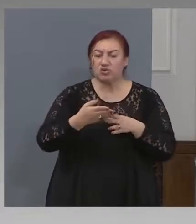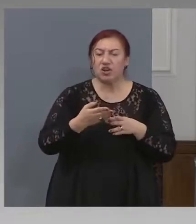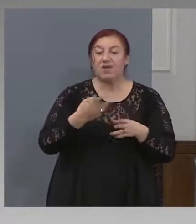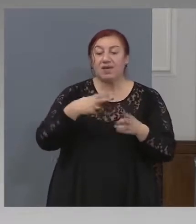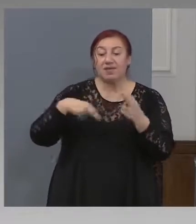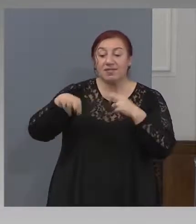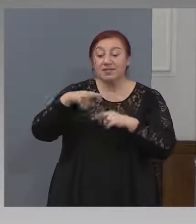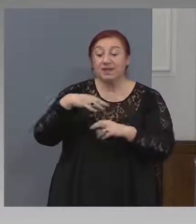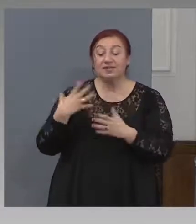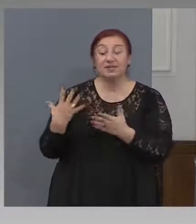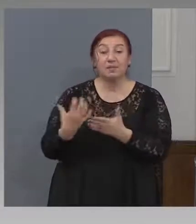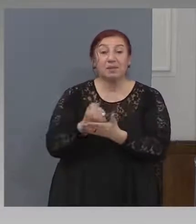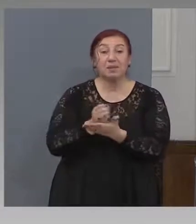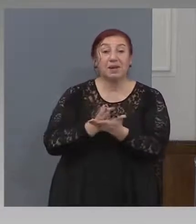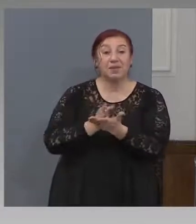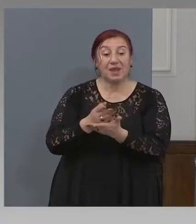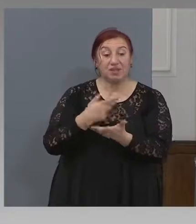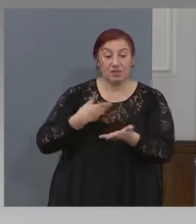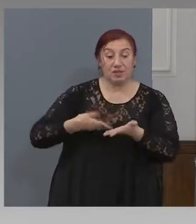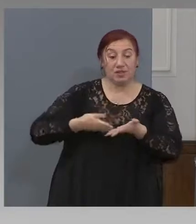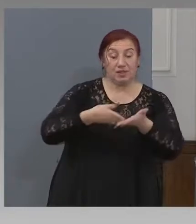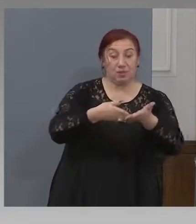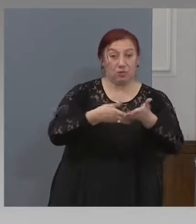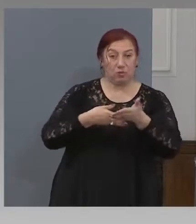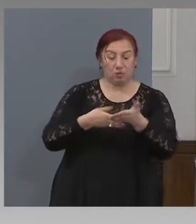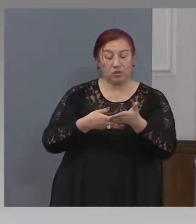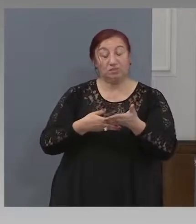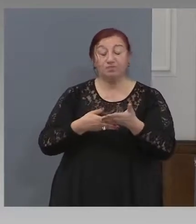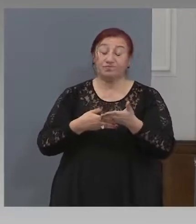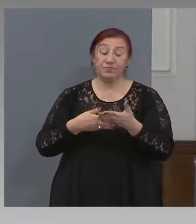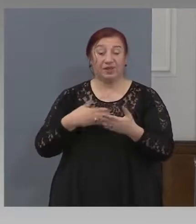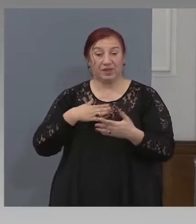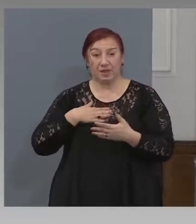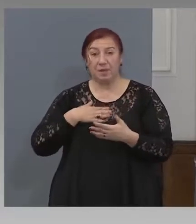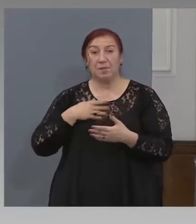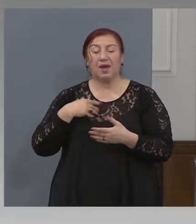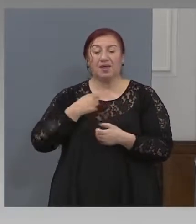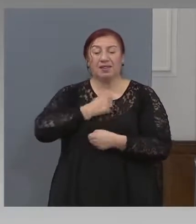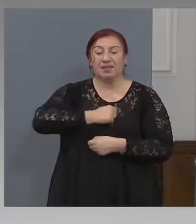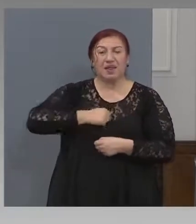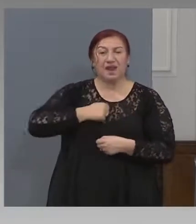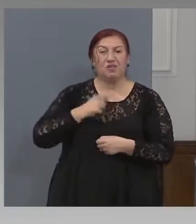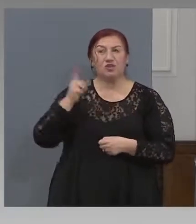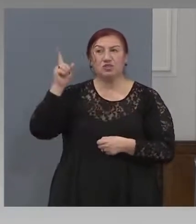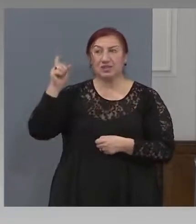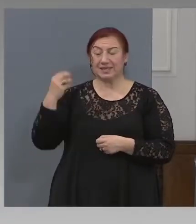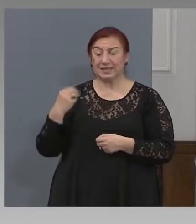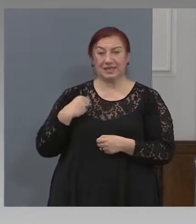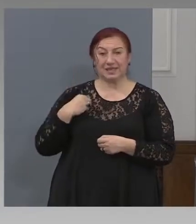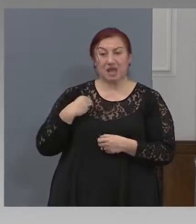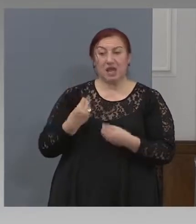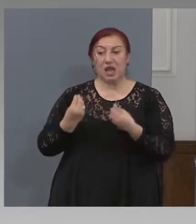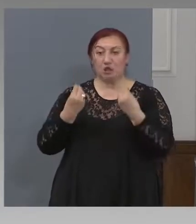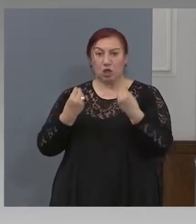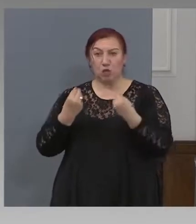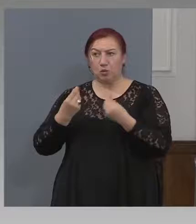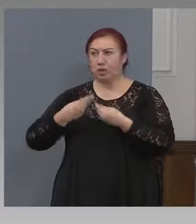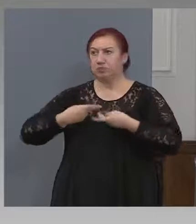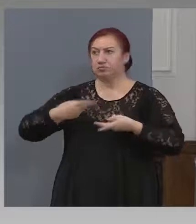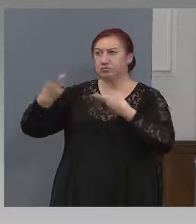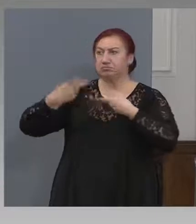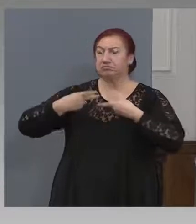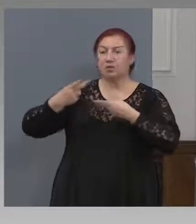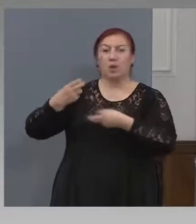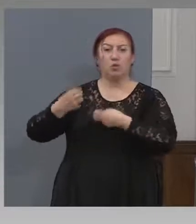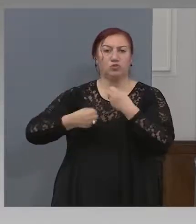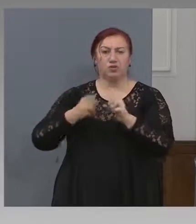начин да се намесим. Има, разбира се, тревожни сигнали, че за и то добри пазарно ориентирани производители, примерно на ягоди,